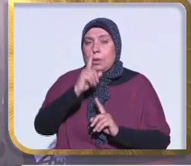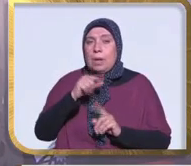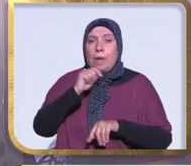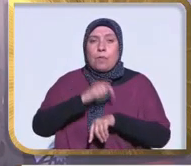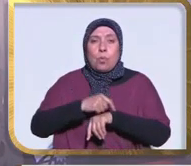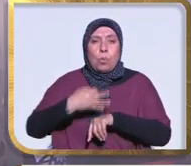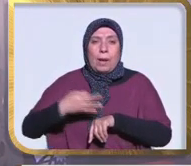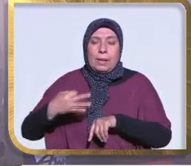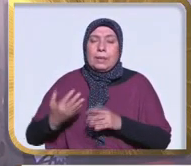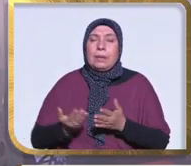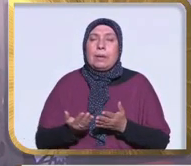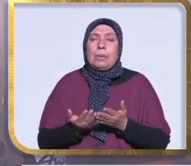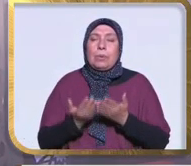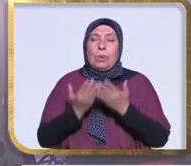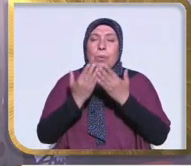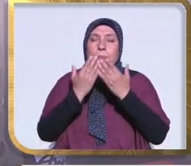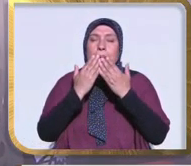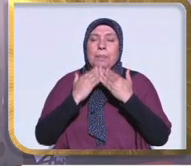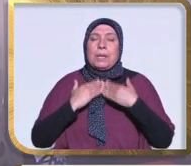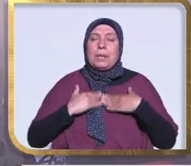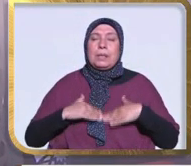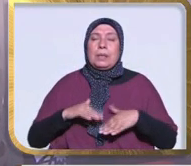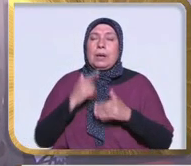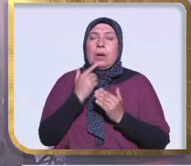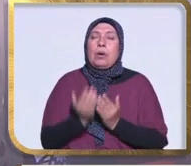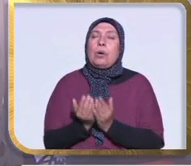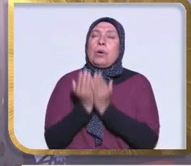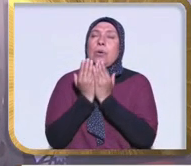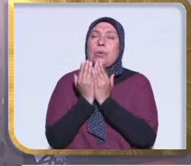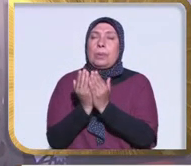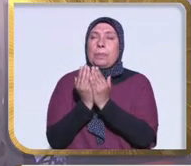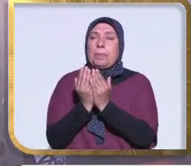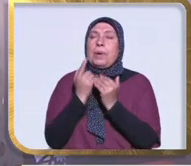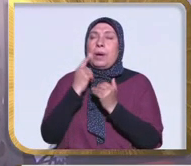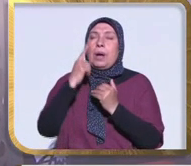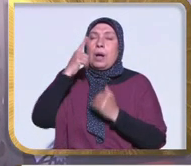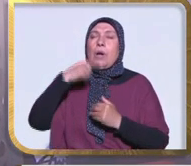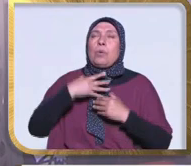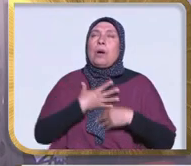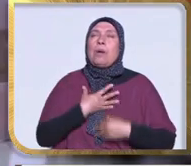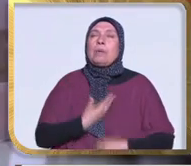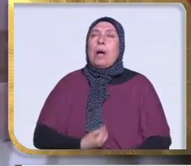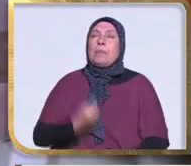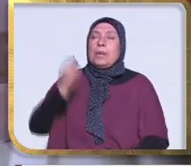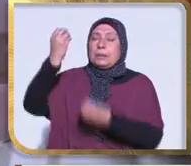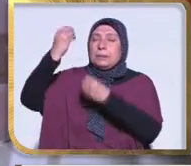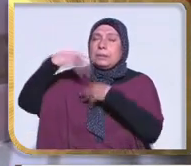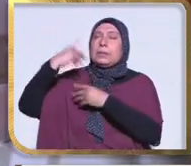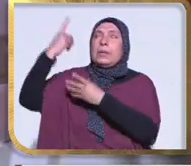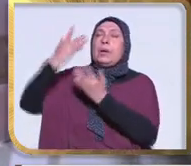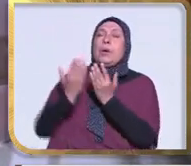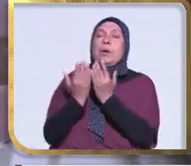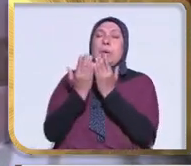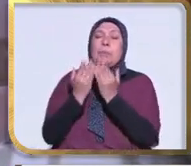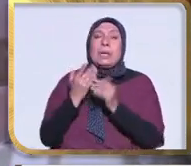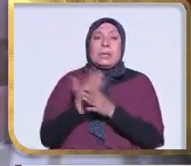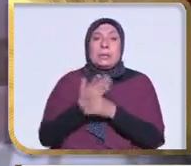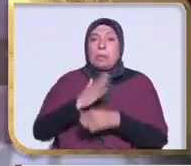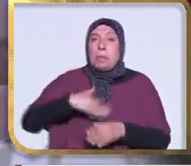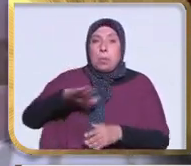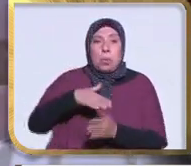وقت وحين. اللهم يا ربنا نسألك رحمة من عندك تهدي بها